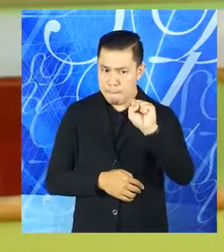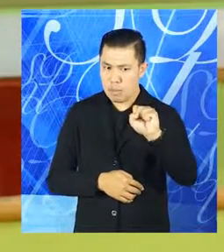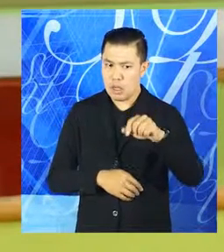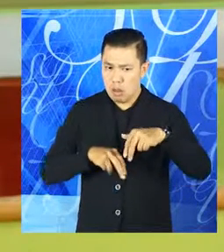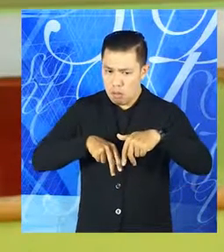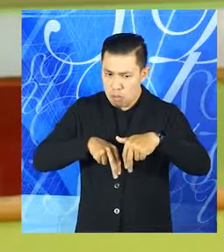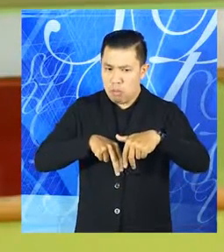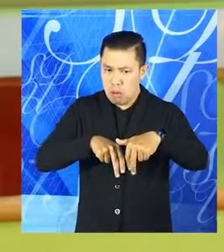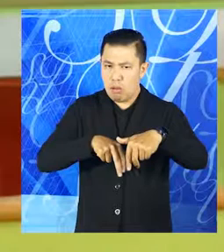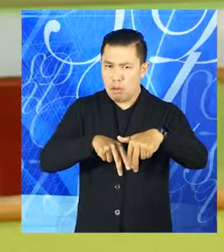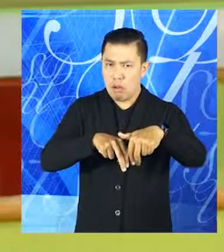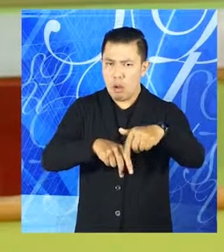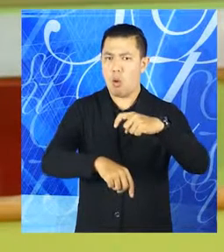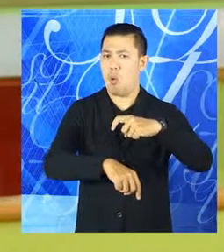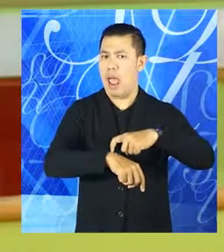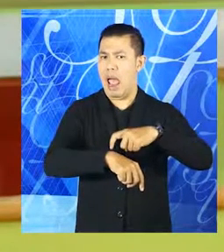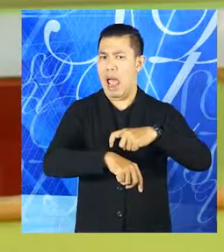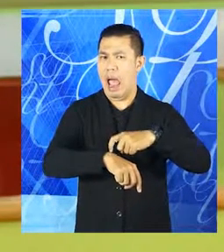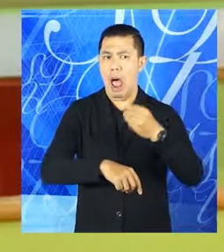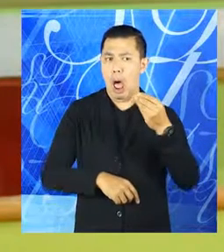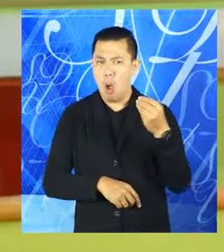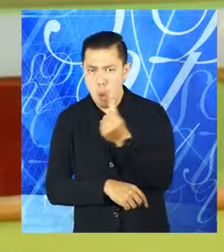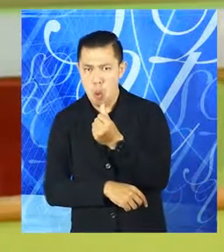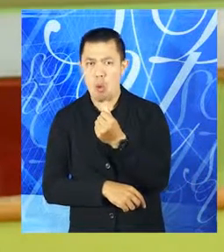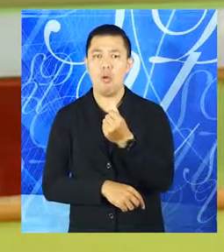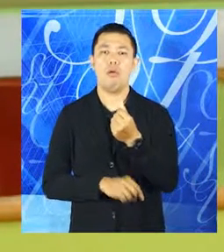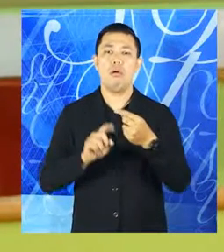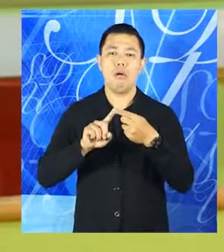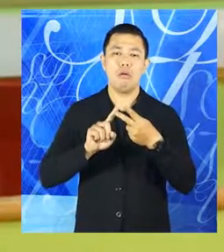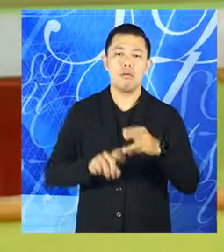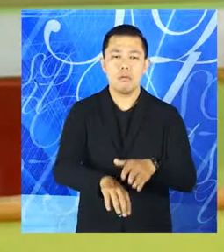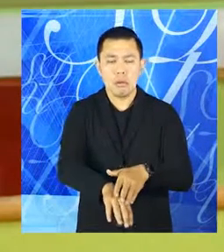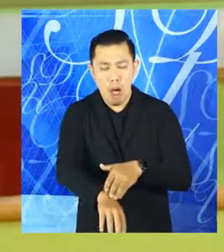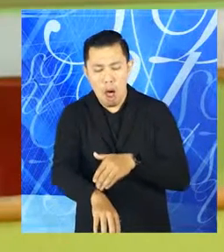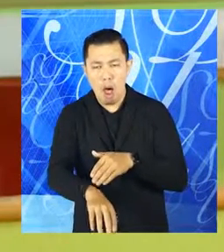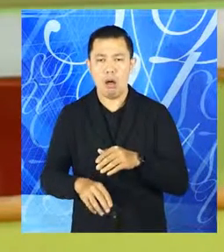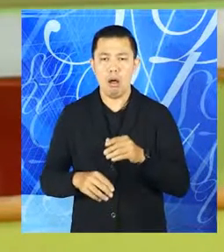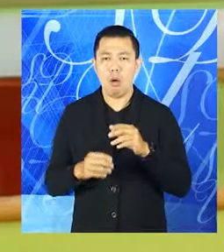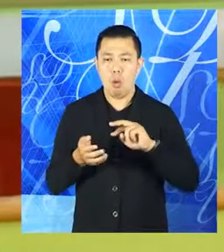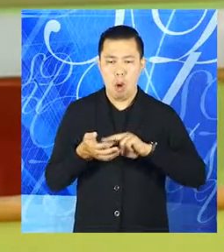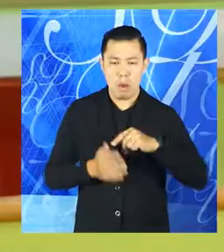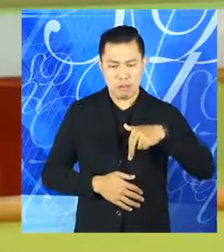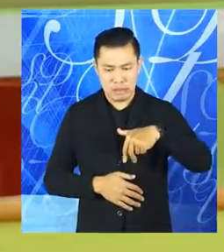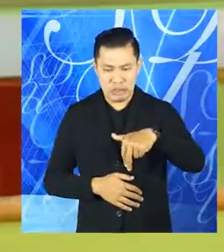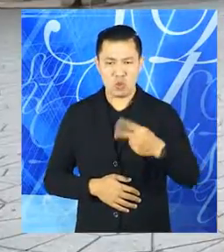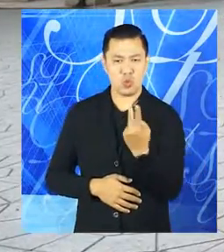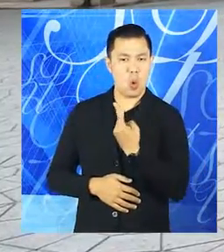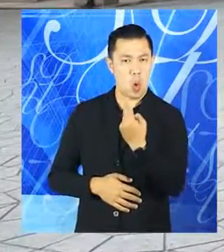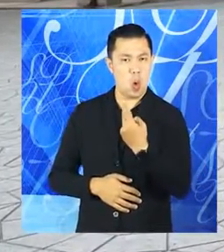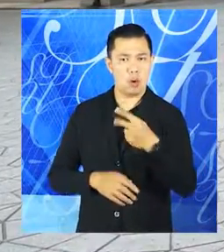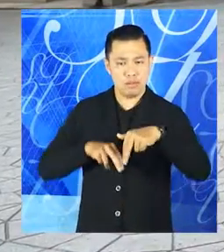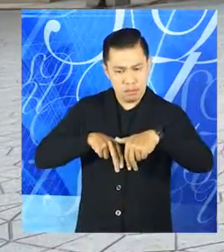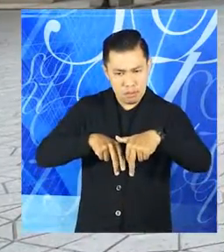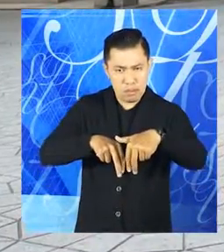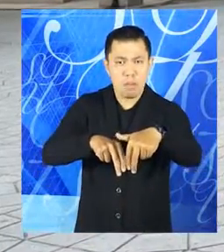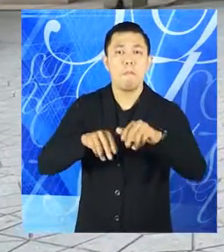เดินความเร็วความช้าขึ้นอยู่กับการเดินของทั้งสองคน